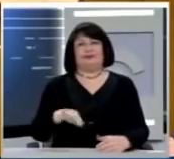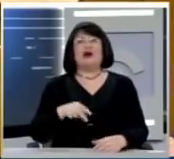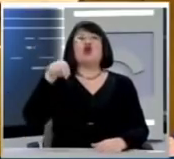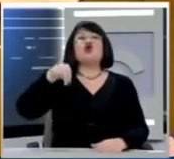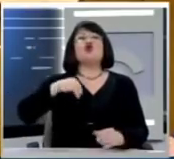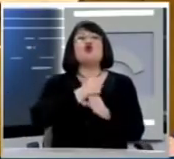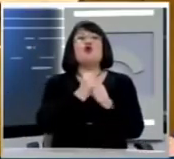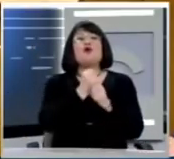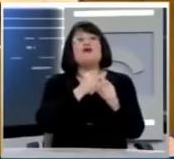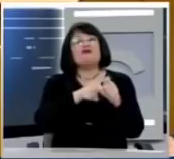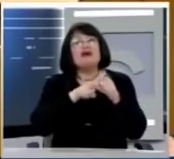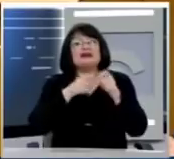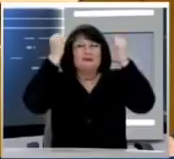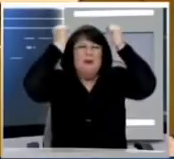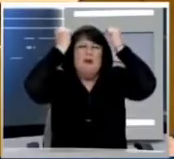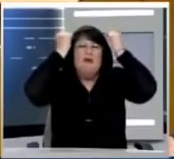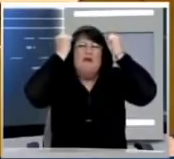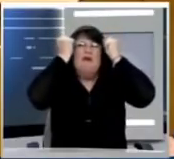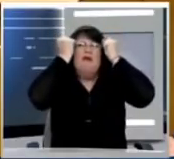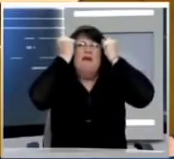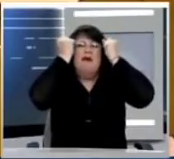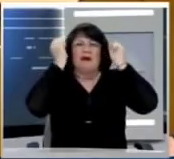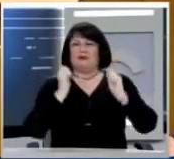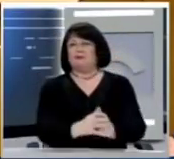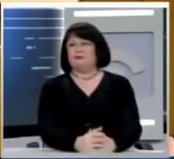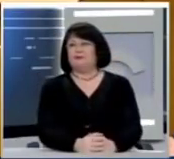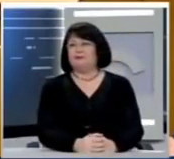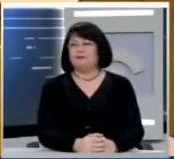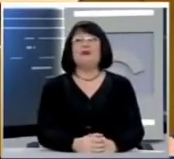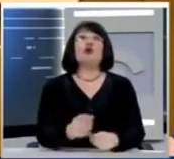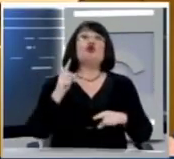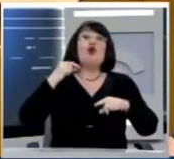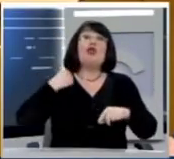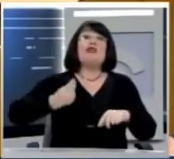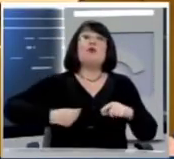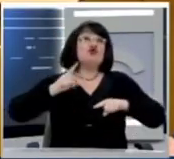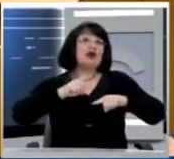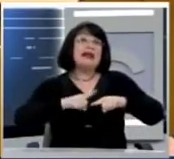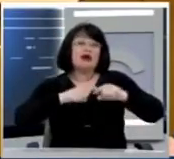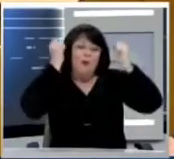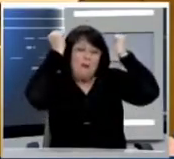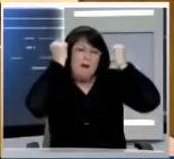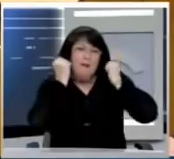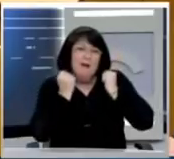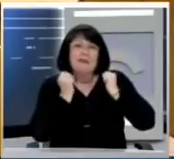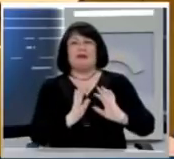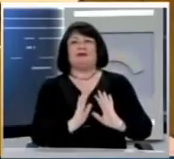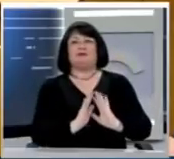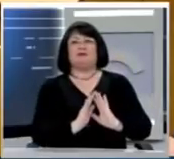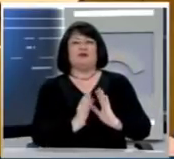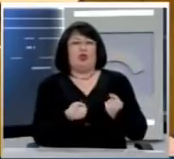Νοβάρτης επίσης είναι η μεγάλη ζημιά του ελληνικού δημοσίου από τις χαριστικές